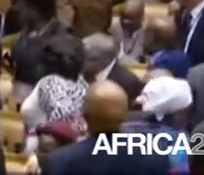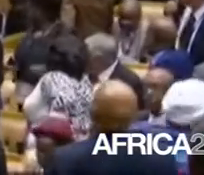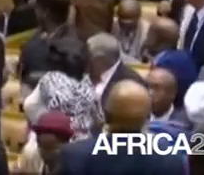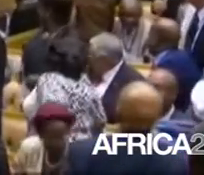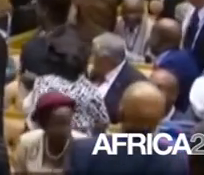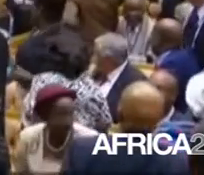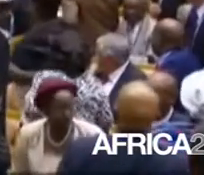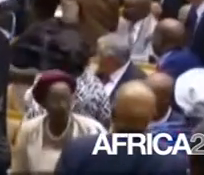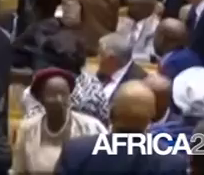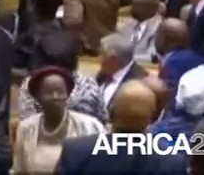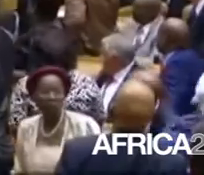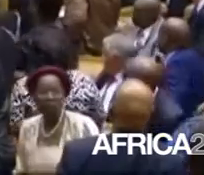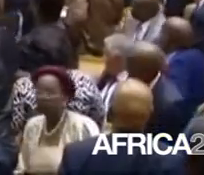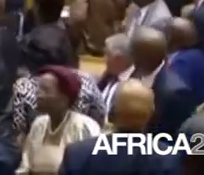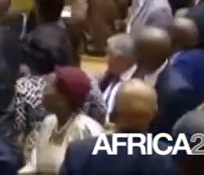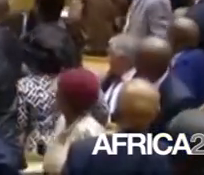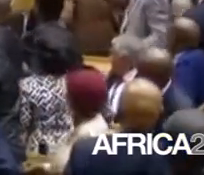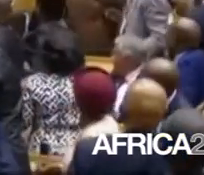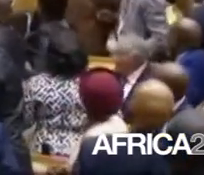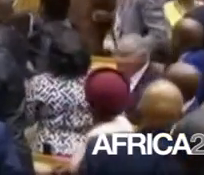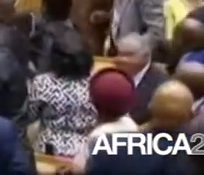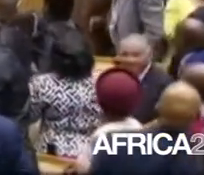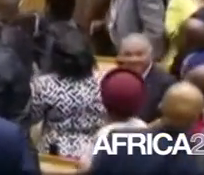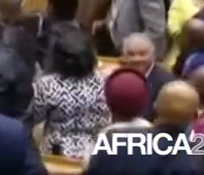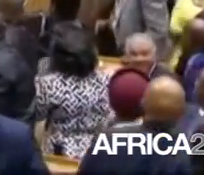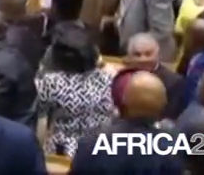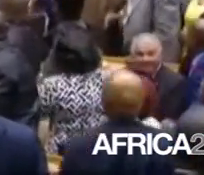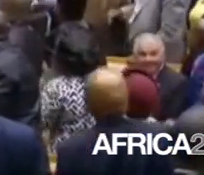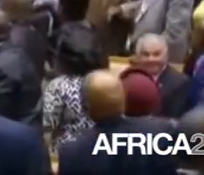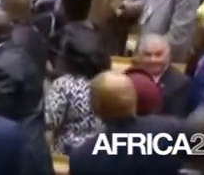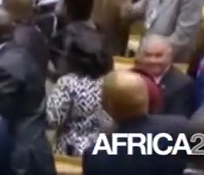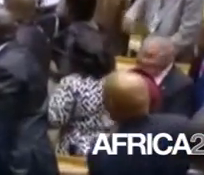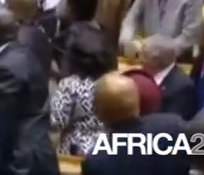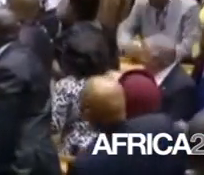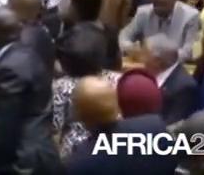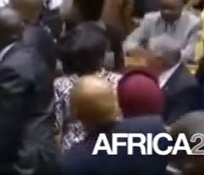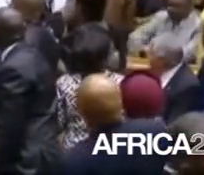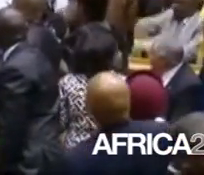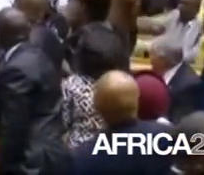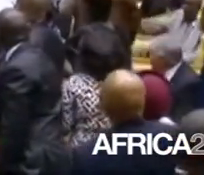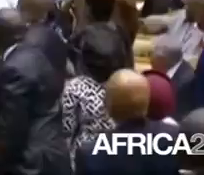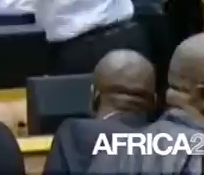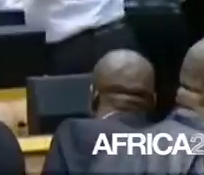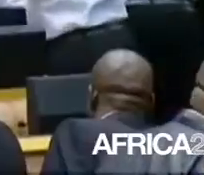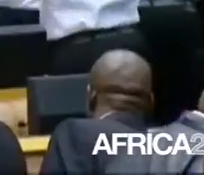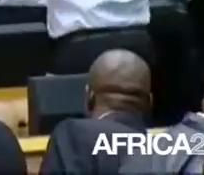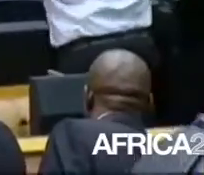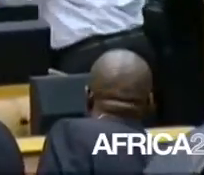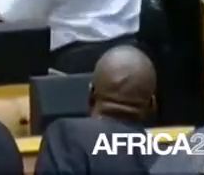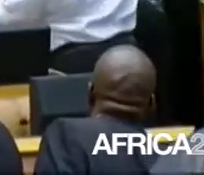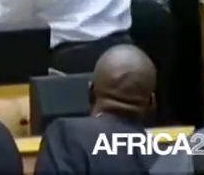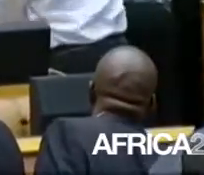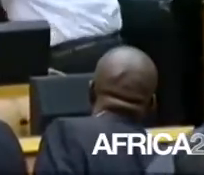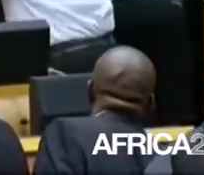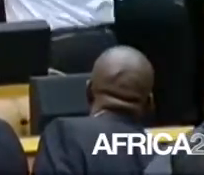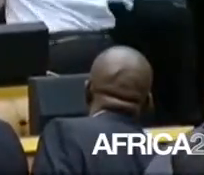Parlement a donné lieu à une bagarre générale. Les membres des combattants pour la liberté économique, un parti de la gauche radicale, ont interrompu